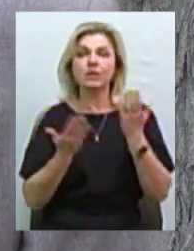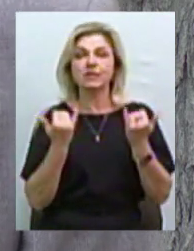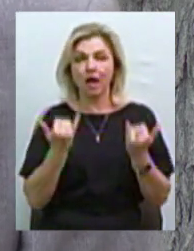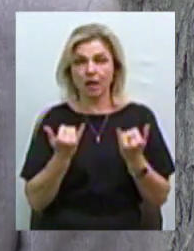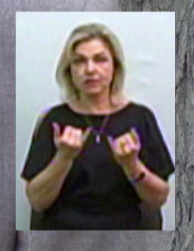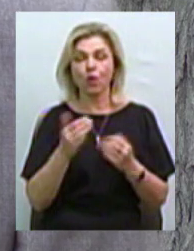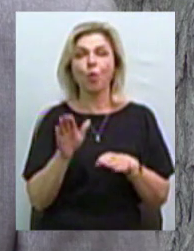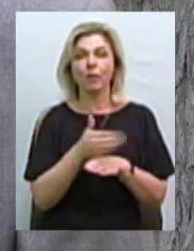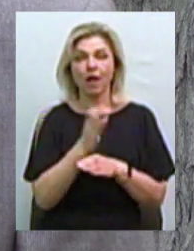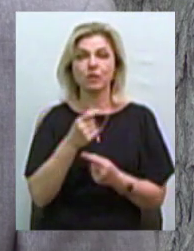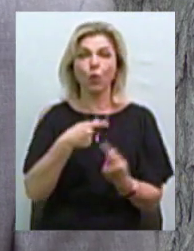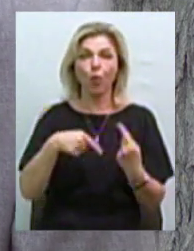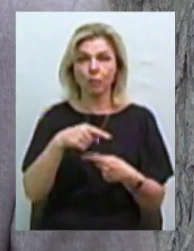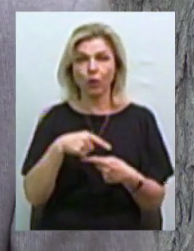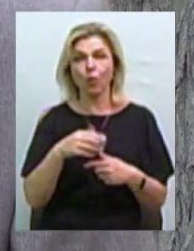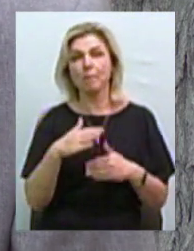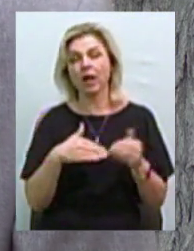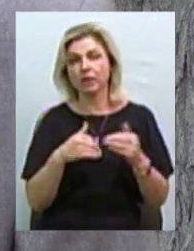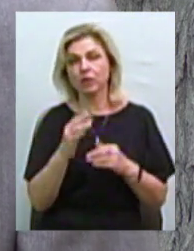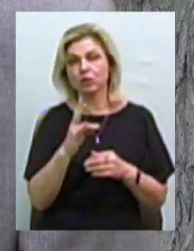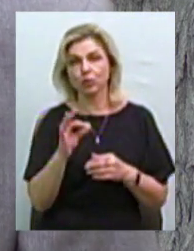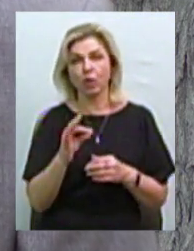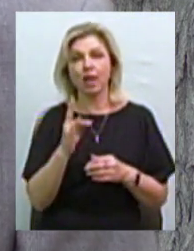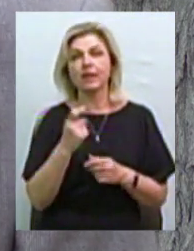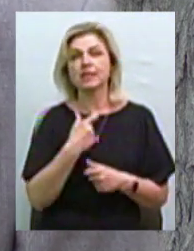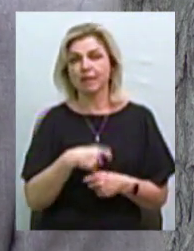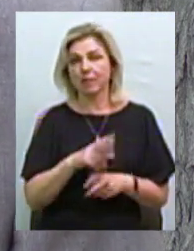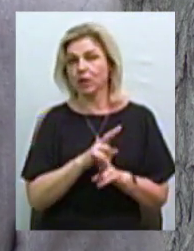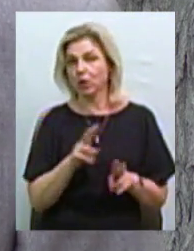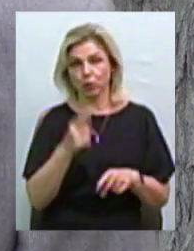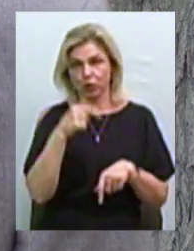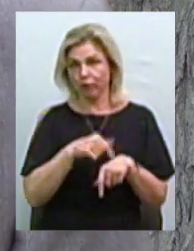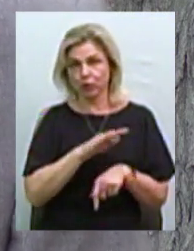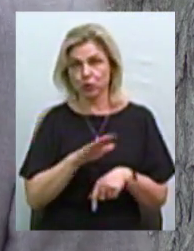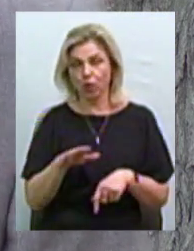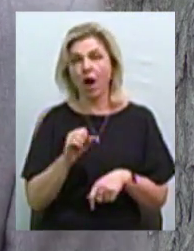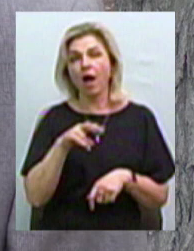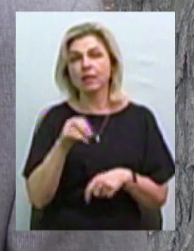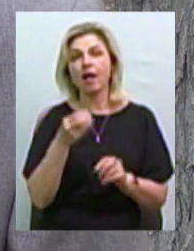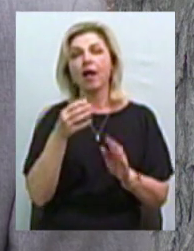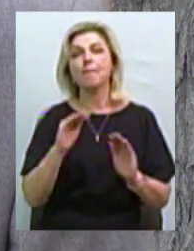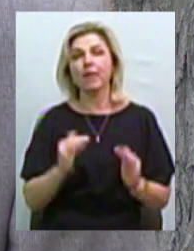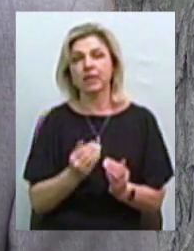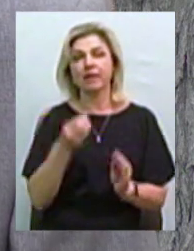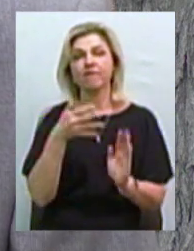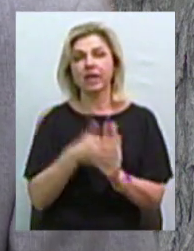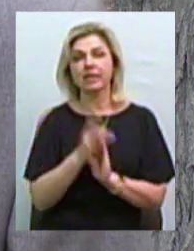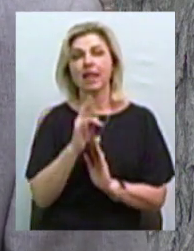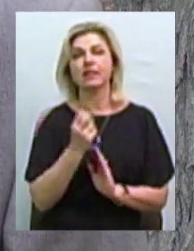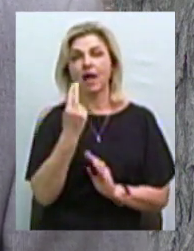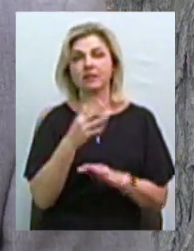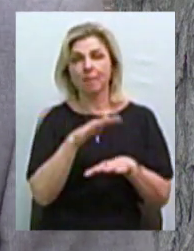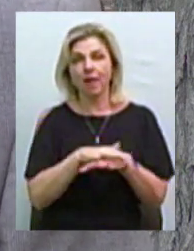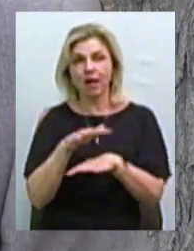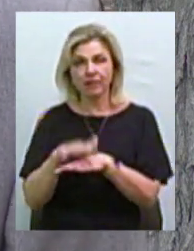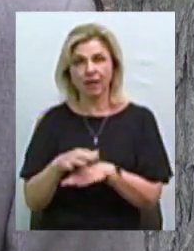з обігу, фактично ніхто на себе цього не відчує. Але зменшаться витрати Національного банку, зменшаться витрати